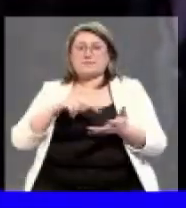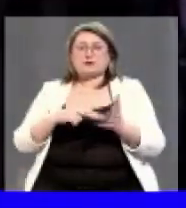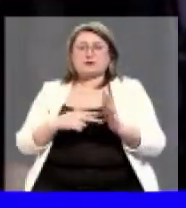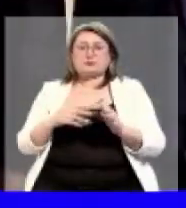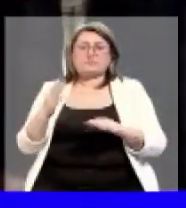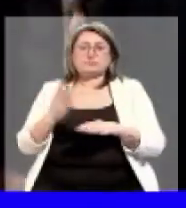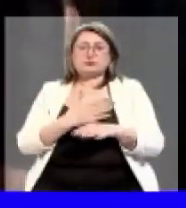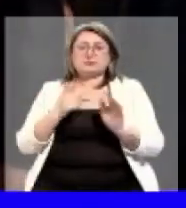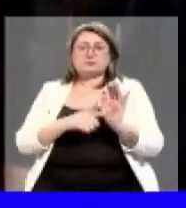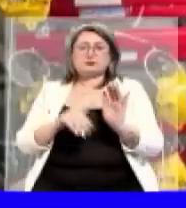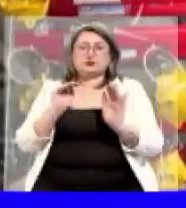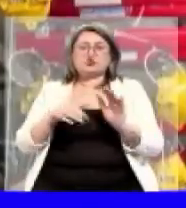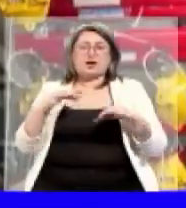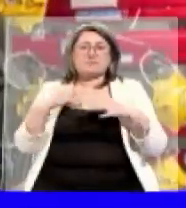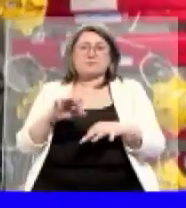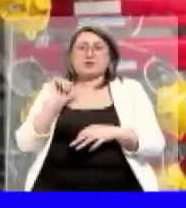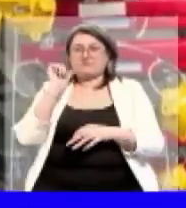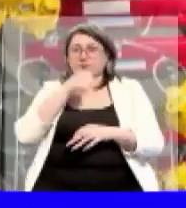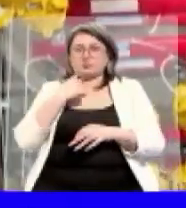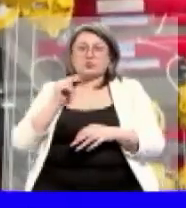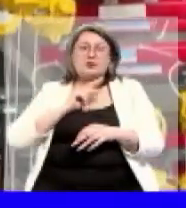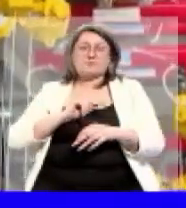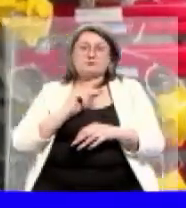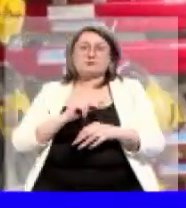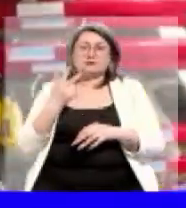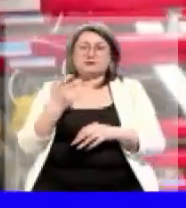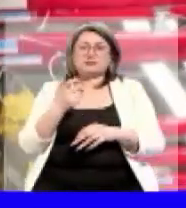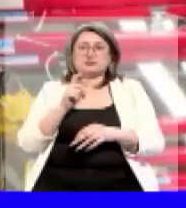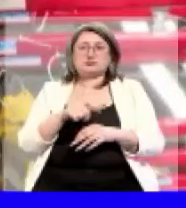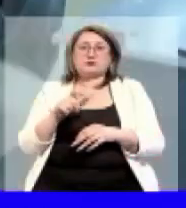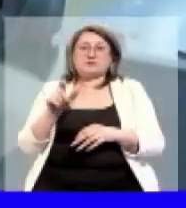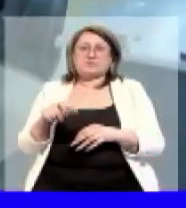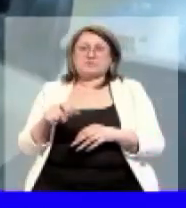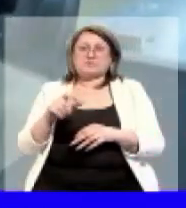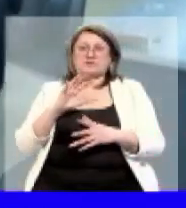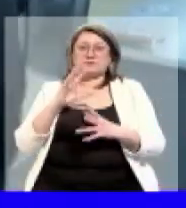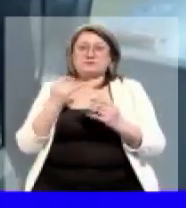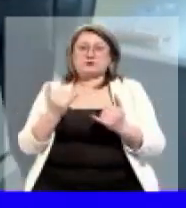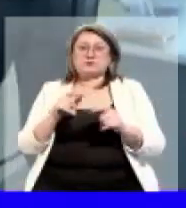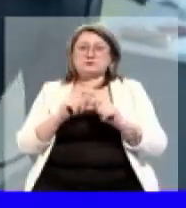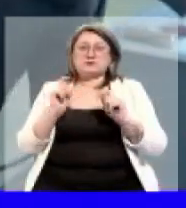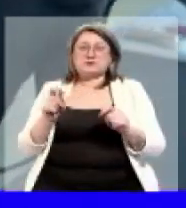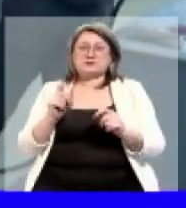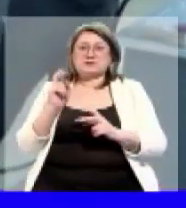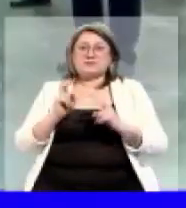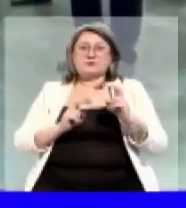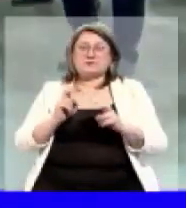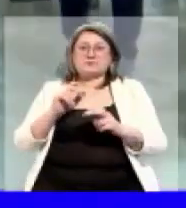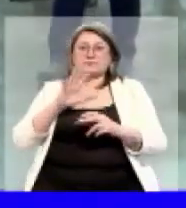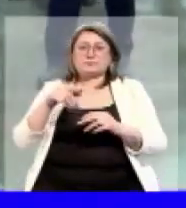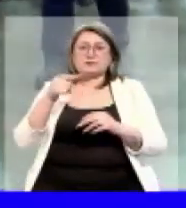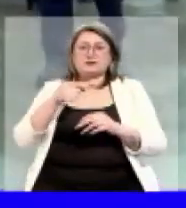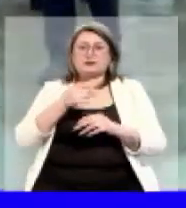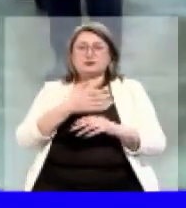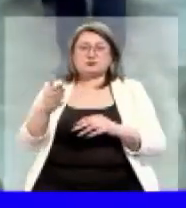Шевроле Оникс көлігін өндіру жүйесін техникалық іске қосуға қатысты. Allure Group компаниялар тобы акционерлік қоғамы директорлар кеңесінің төрағасы Андрей